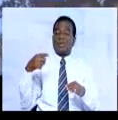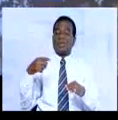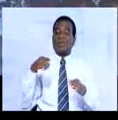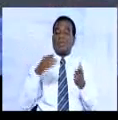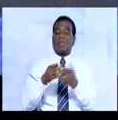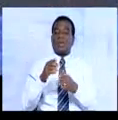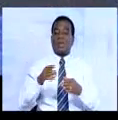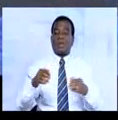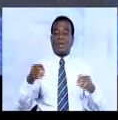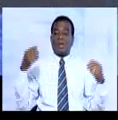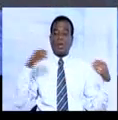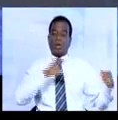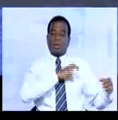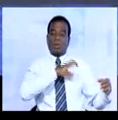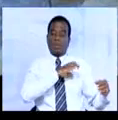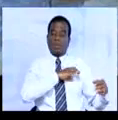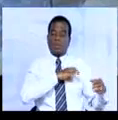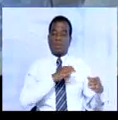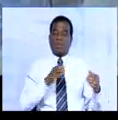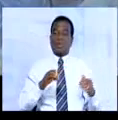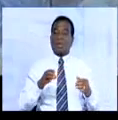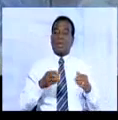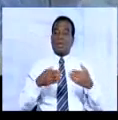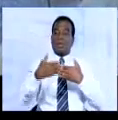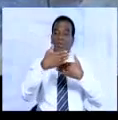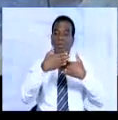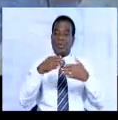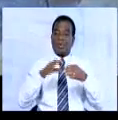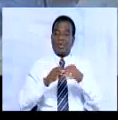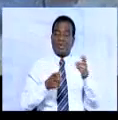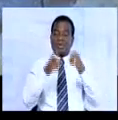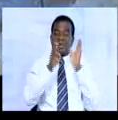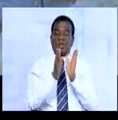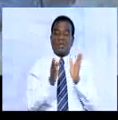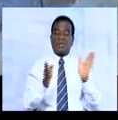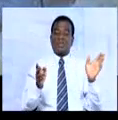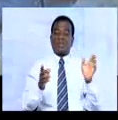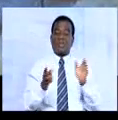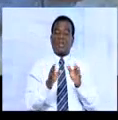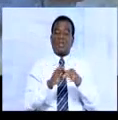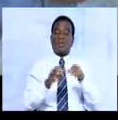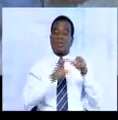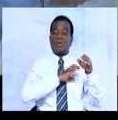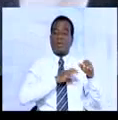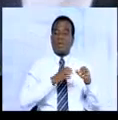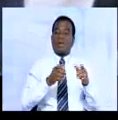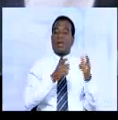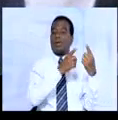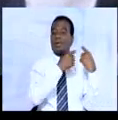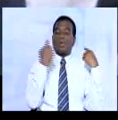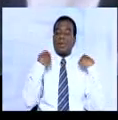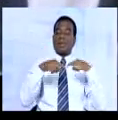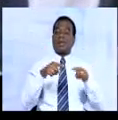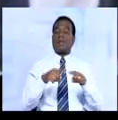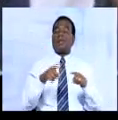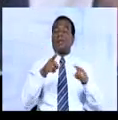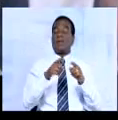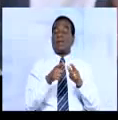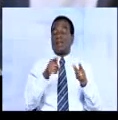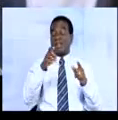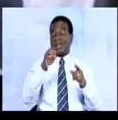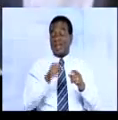police ivoirien à proximité de la direction générale de la police, alors qu'il attendait la libération de partisans